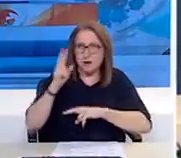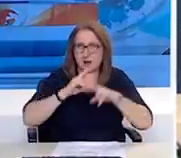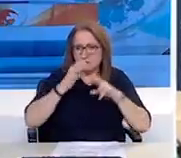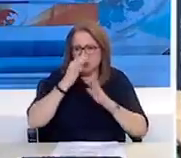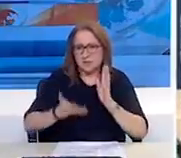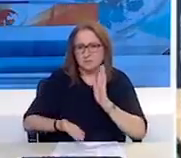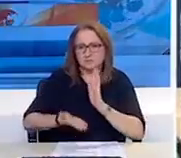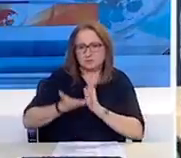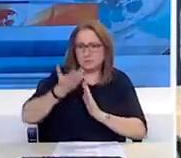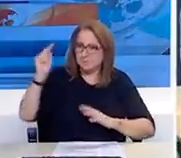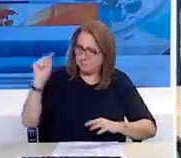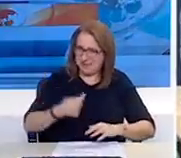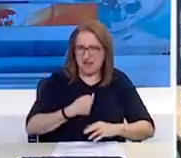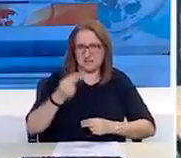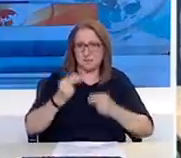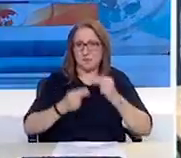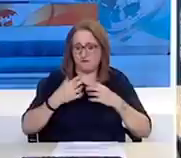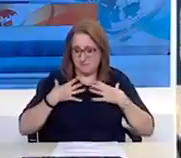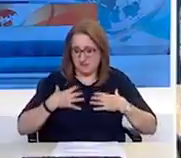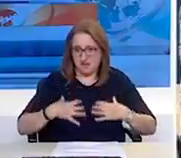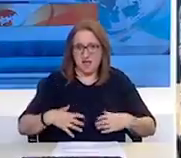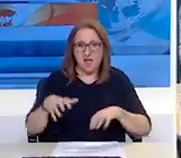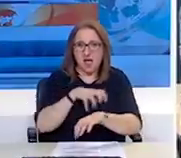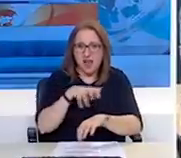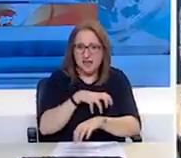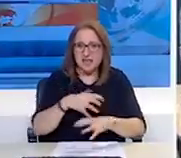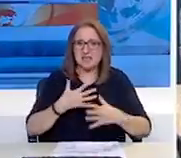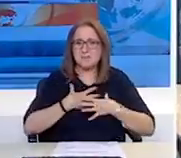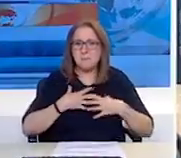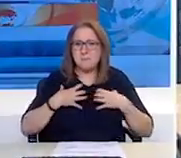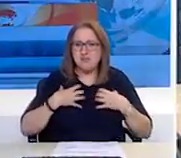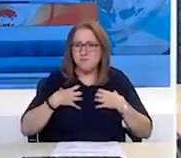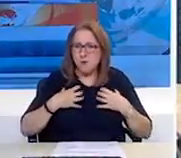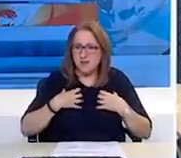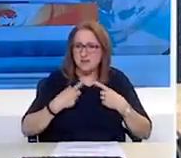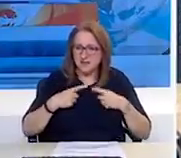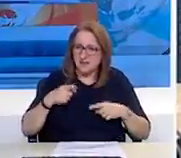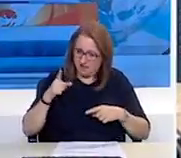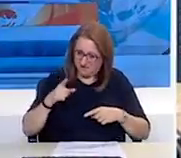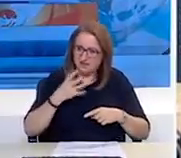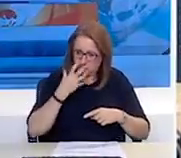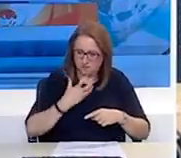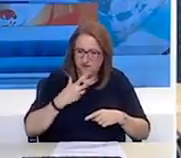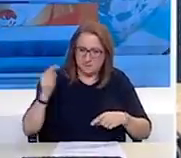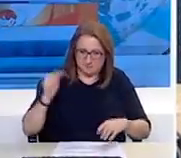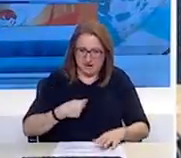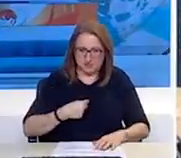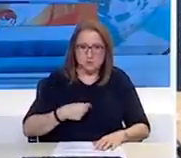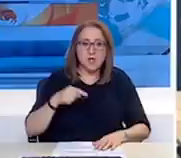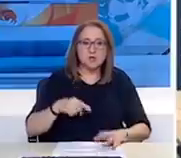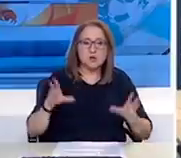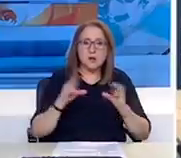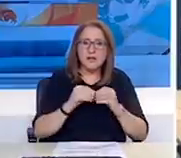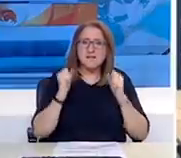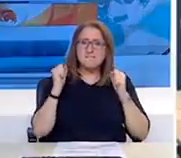με χρόνια αναπνευστικά νοσήματα, αλλεργίες, χρόνια αποφρακτική πνευμονοπάθεια, και είναι κάτι που πρέπει να το λάβουμε πολύ σοβαρά υπόψη. Όσον αφορά τη βιταμίνη